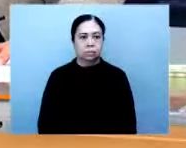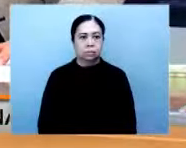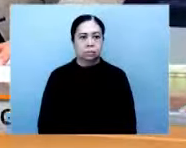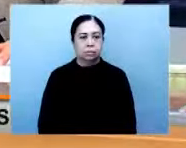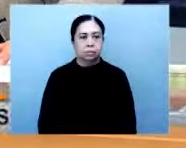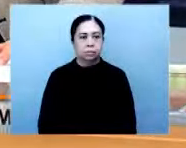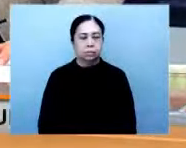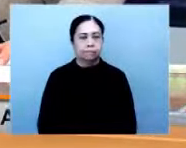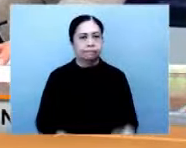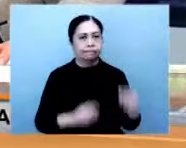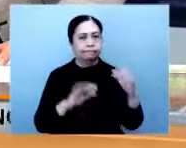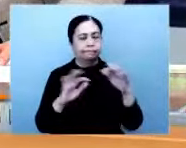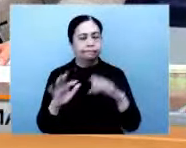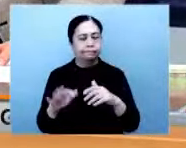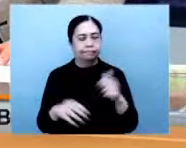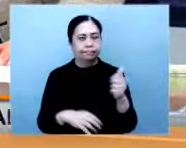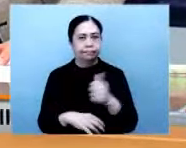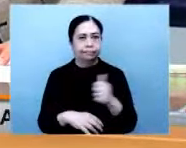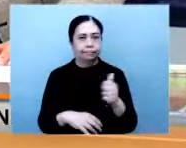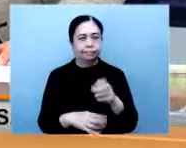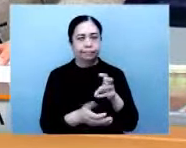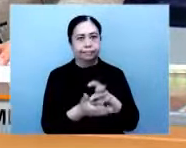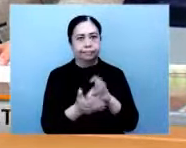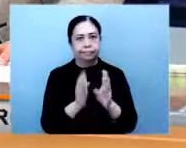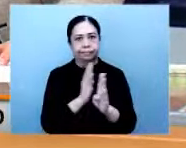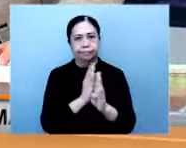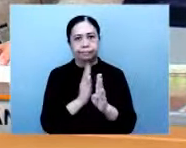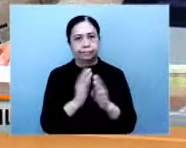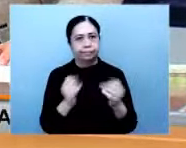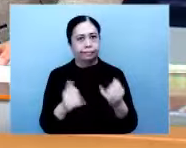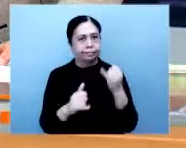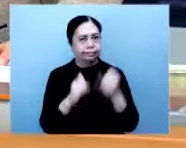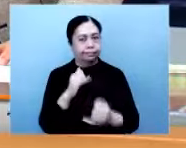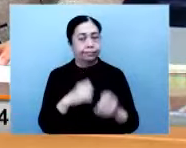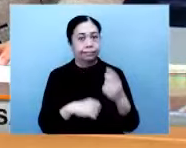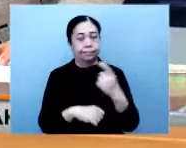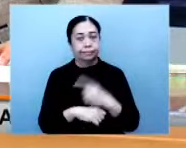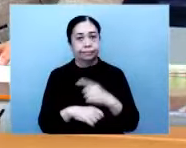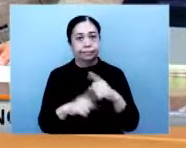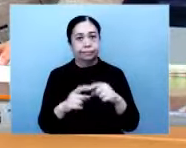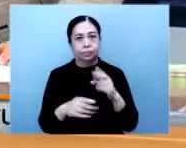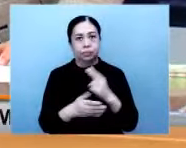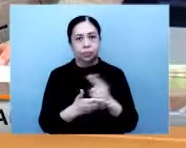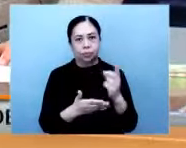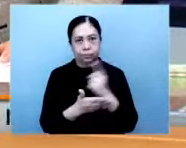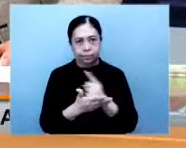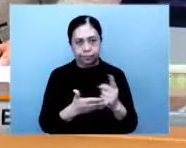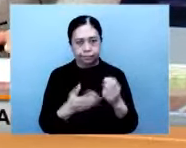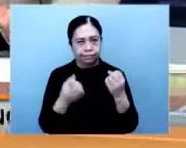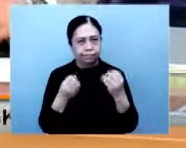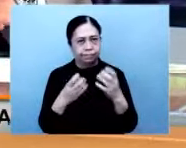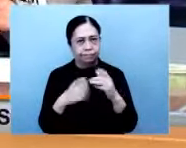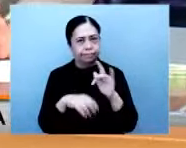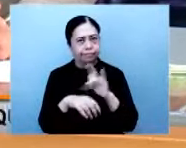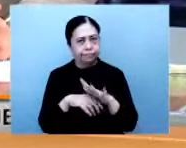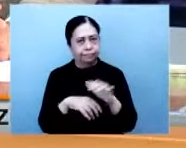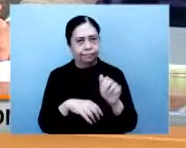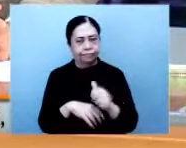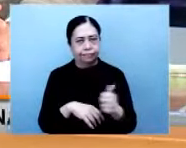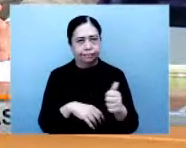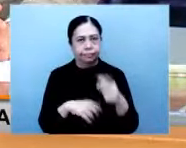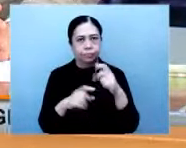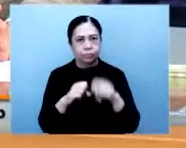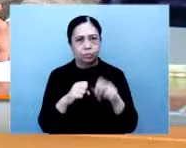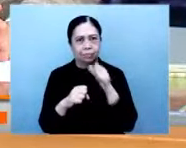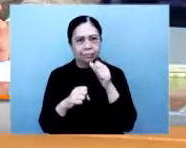Dagsa na rin ang mga biyahero sa mga terminal ng bus ngayong huling araw ng Semana Santa. Marami sa kanila inagahan na ang biyahe para hindi